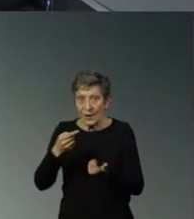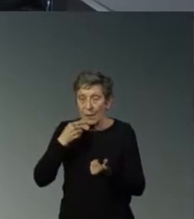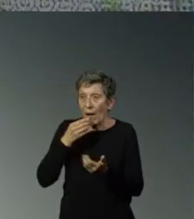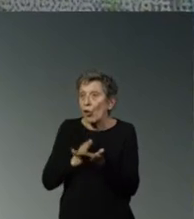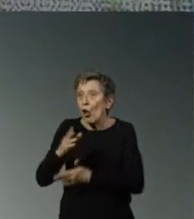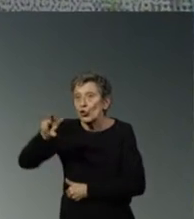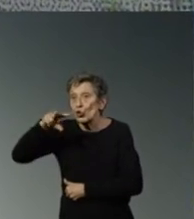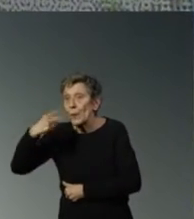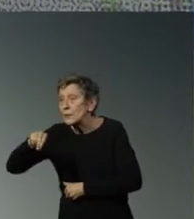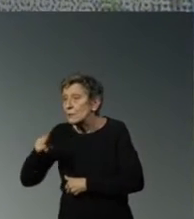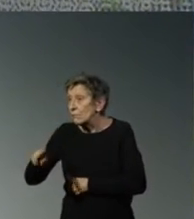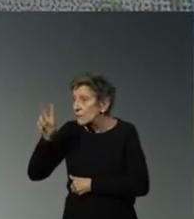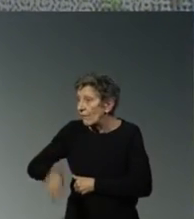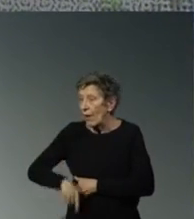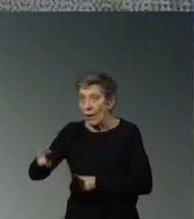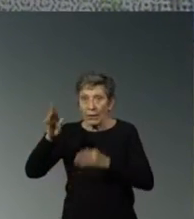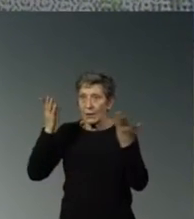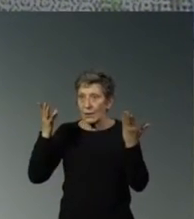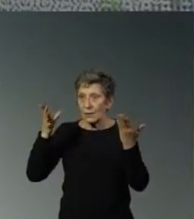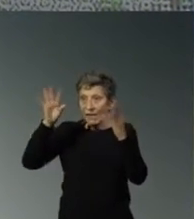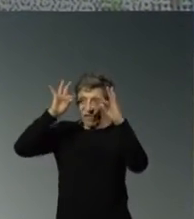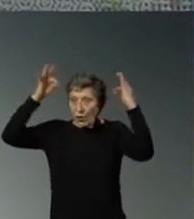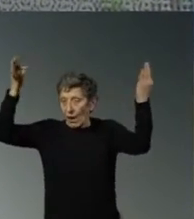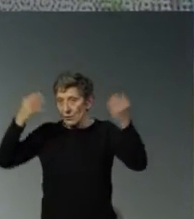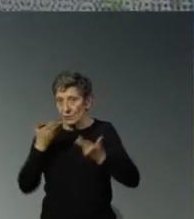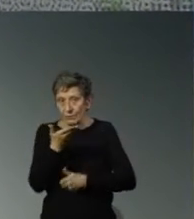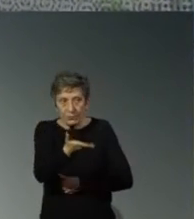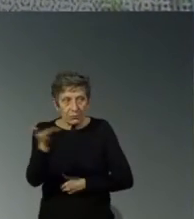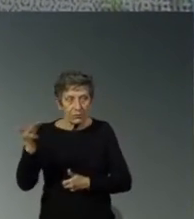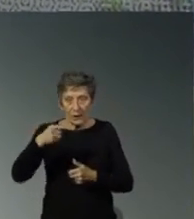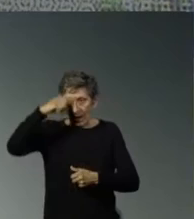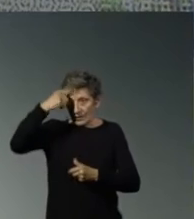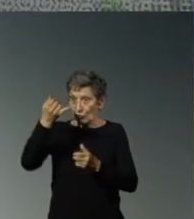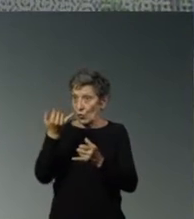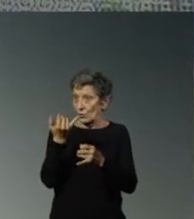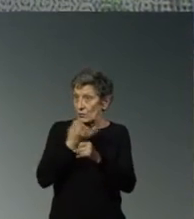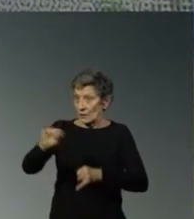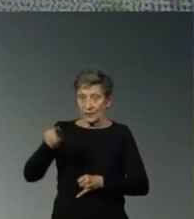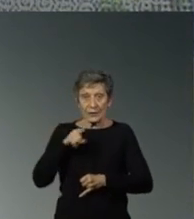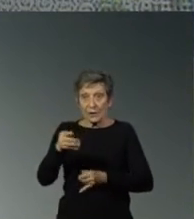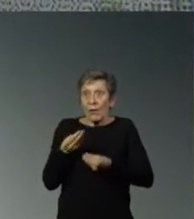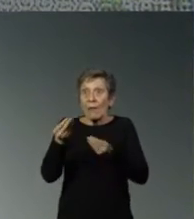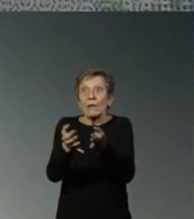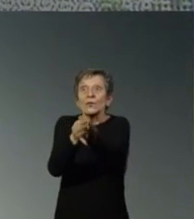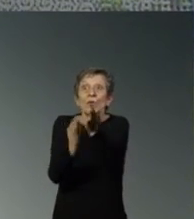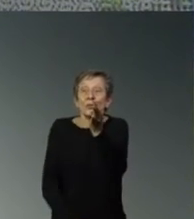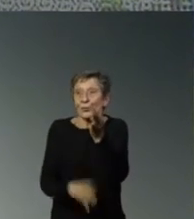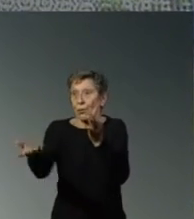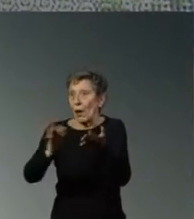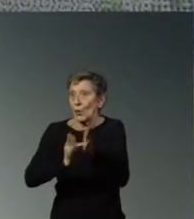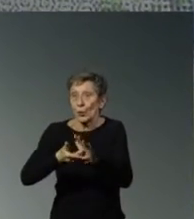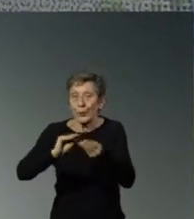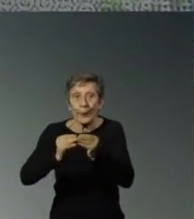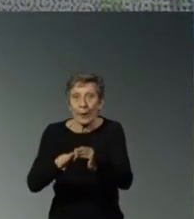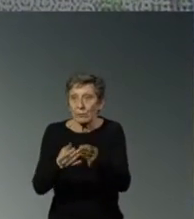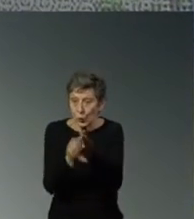pour parler de ces fantasmes, de ces grandes attentes d'une intelligence artificielle qui serait la grande solution à tous nos problèmes, enfin. Et